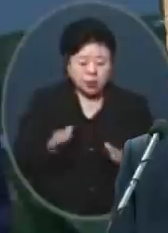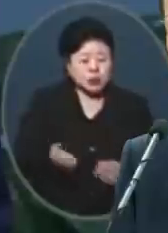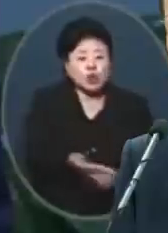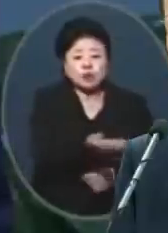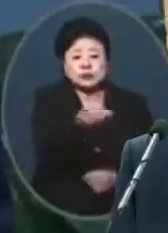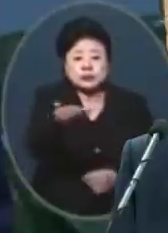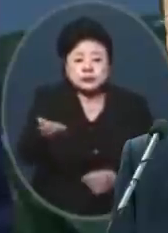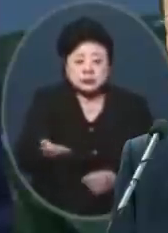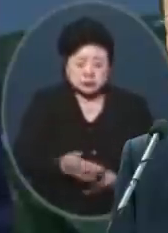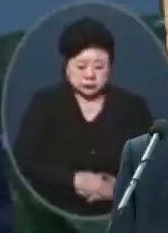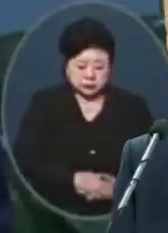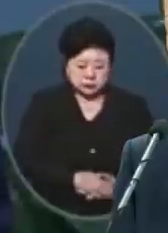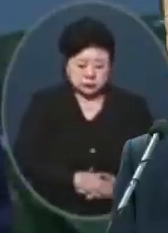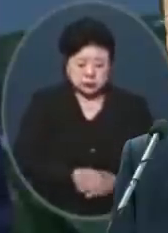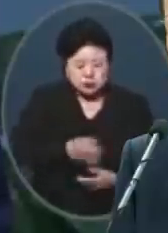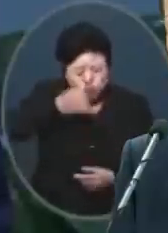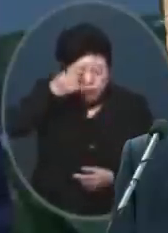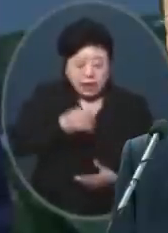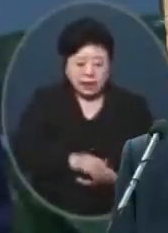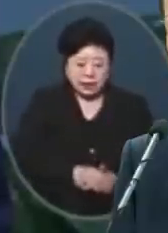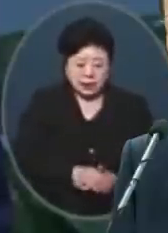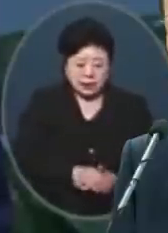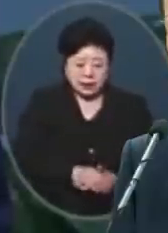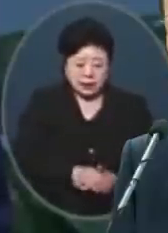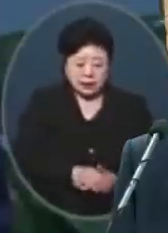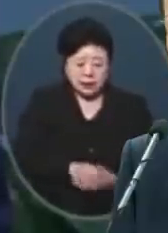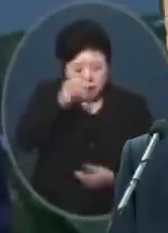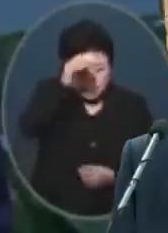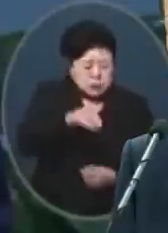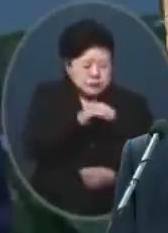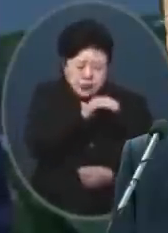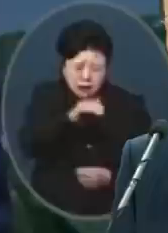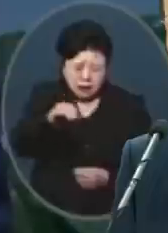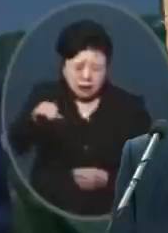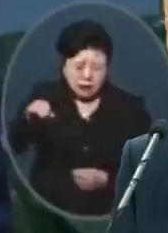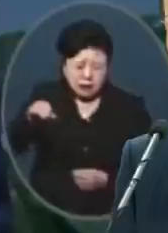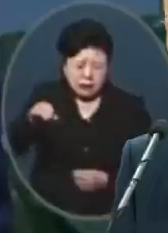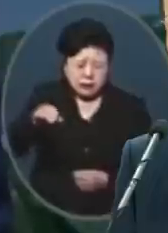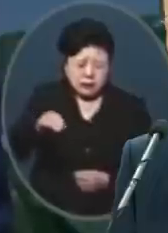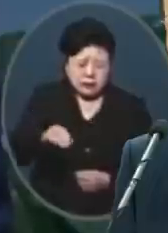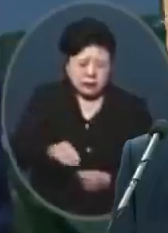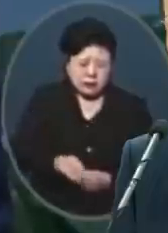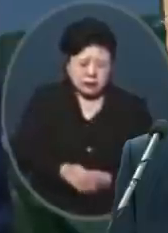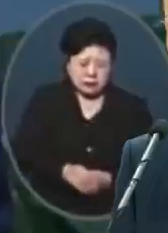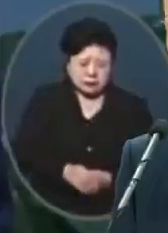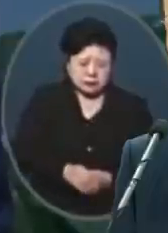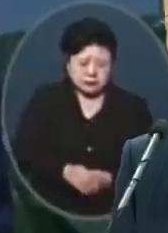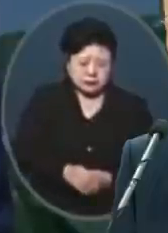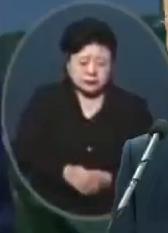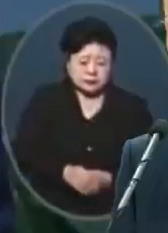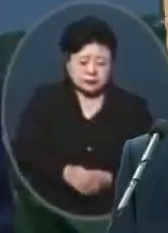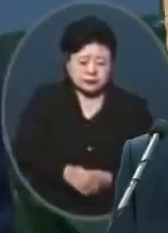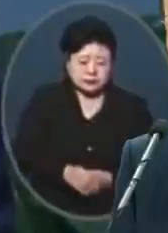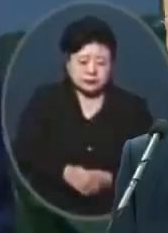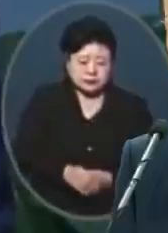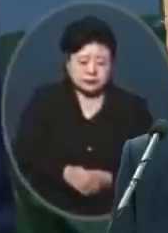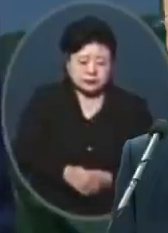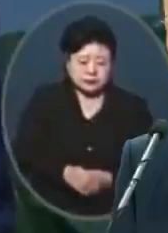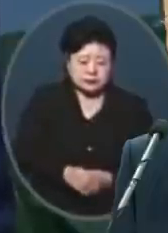여러분은 모두 다 쉽지 않은 젊어지고 있습니다